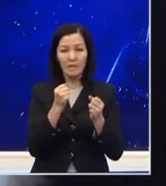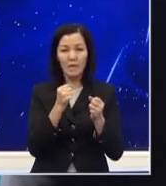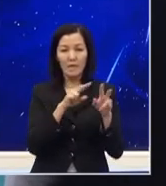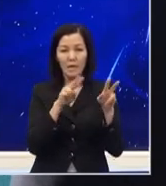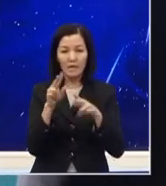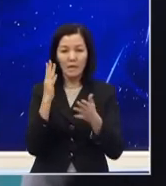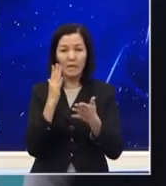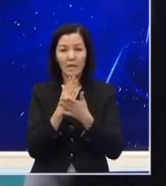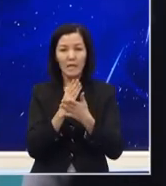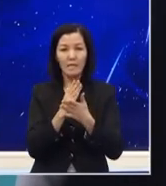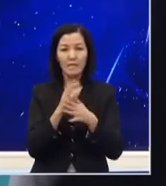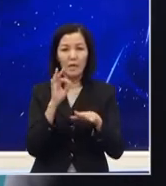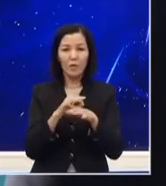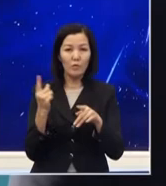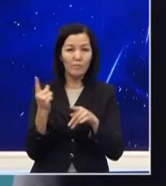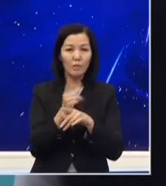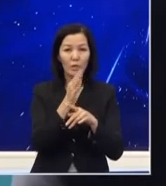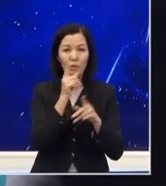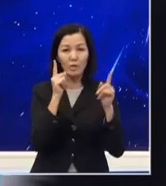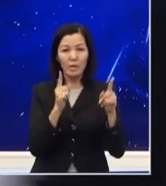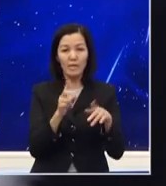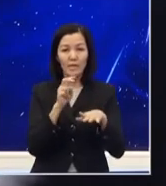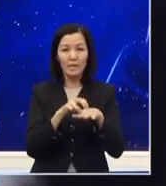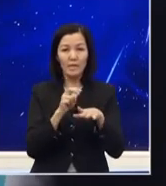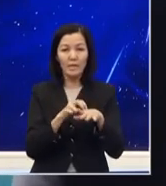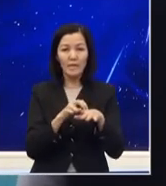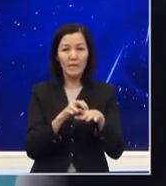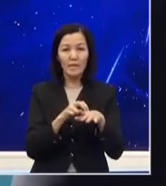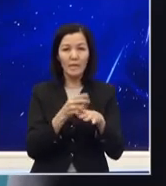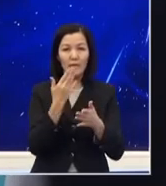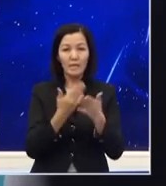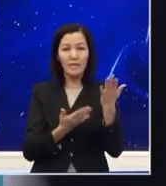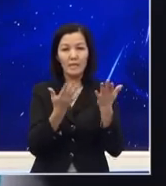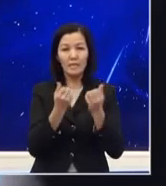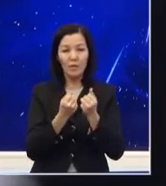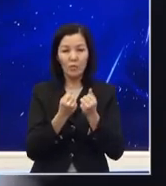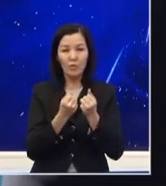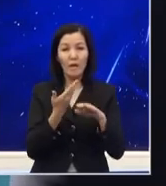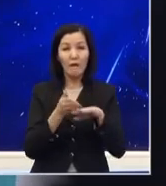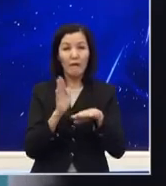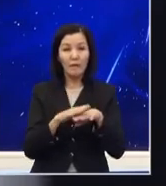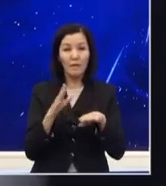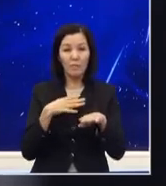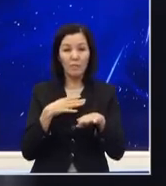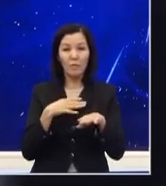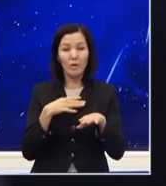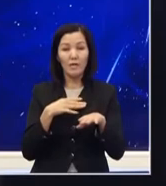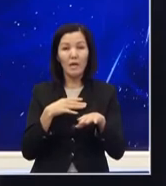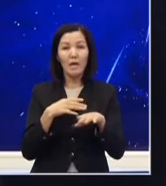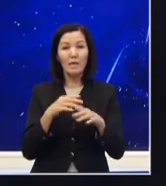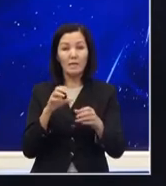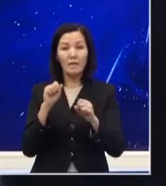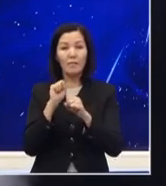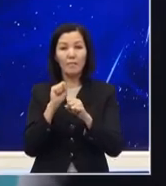бар. Айта кетейік, індеттің бірінші толқынында дәрігерлер кеңесін алуда біраз қиындықтар болған еді. Ал бұл кешен осының барлығын алдын